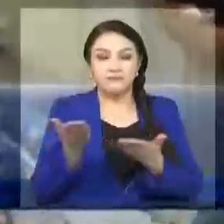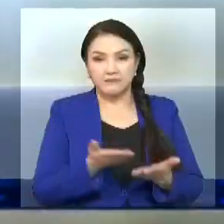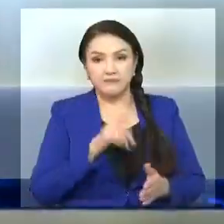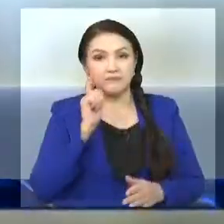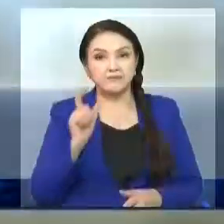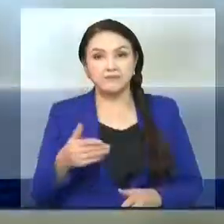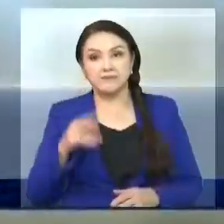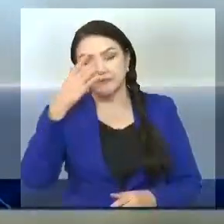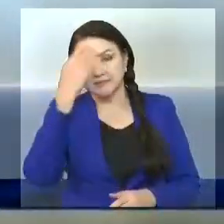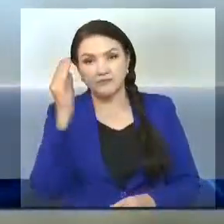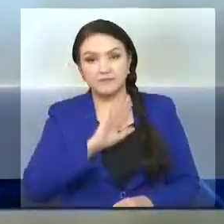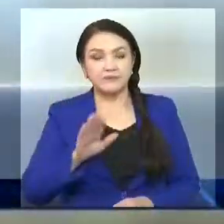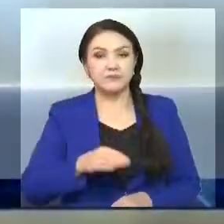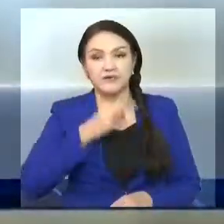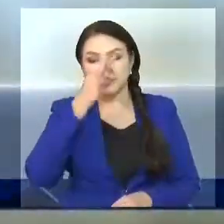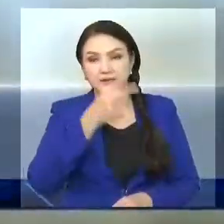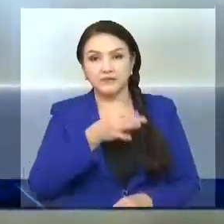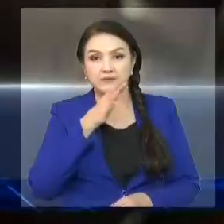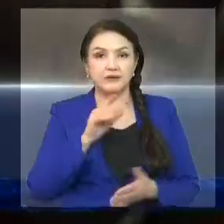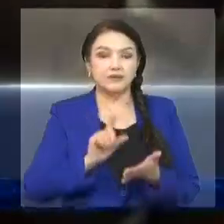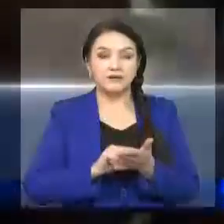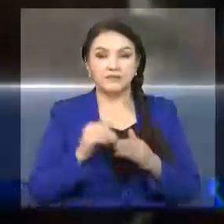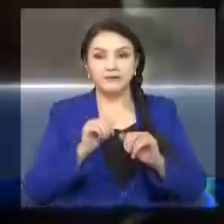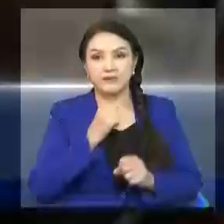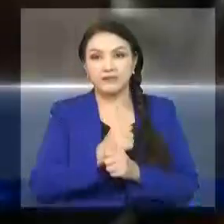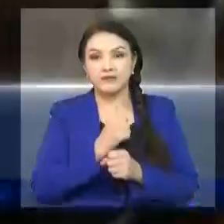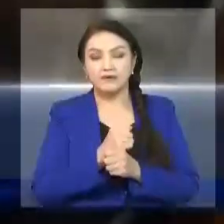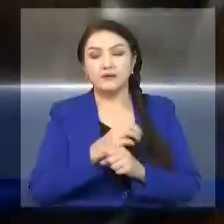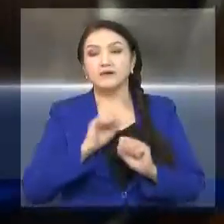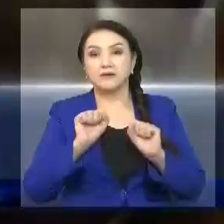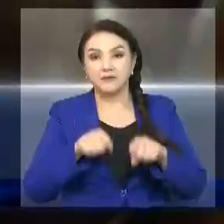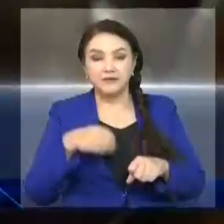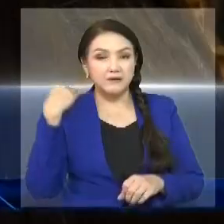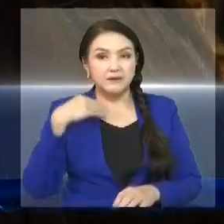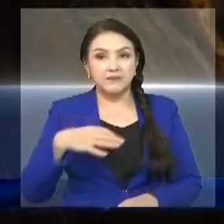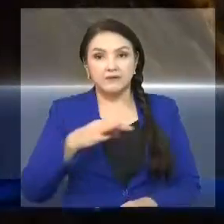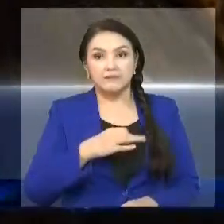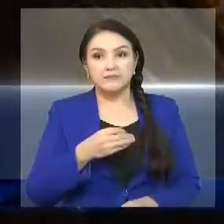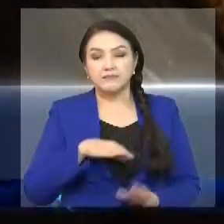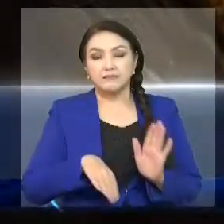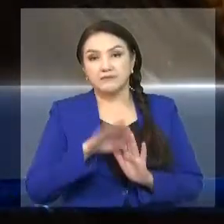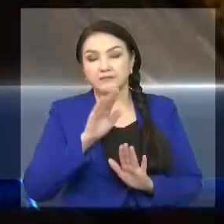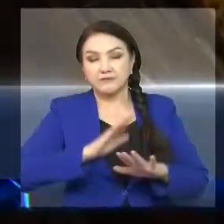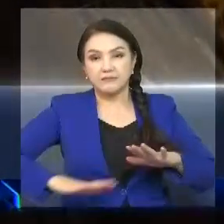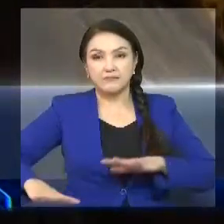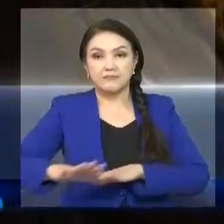Однако не следует забывать многолетний опыт ветеранов отрасли, благодаря деятельности которых удалось сделать Актюбинскую область благоприятным